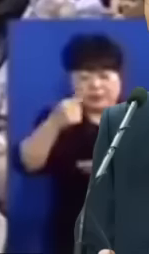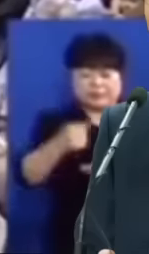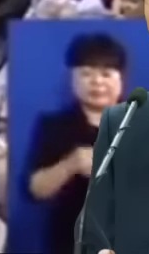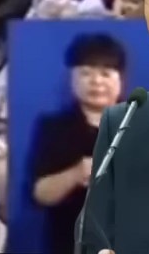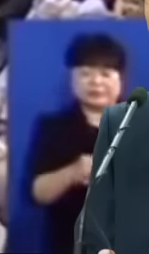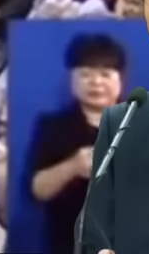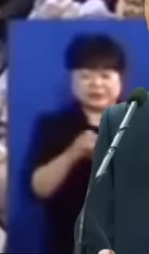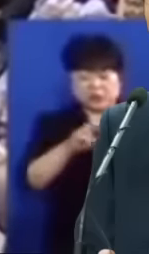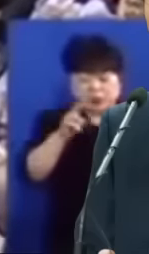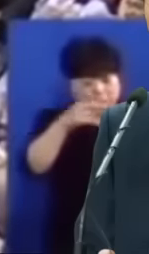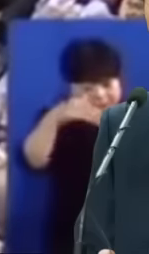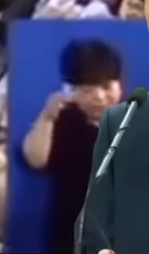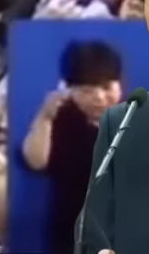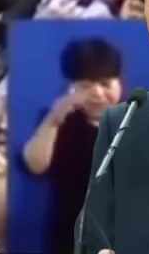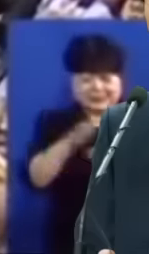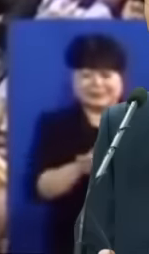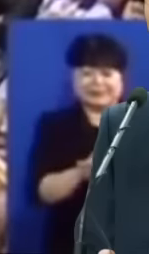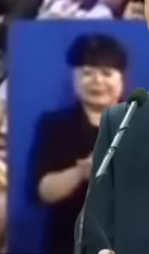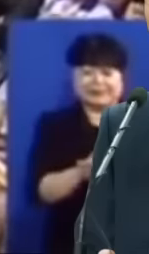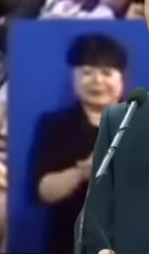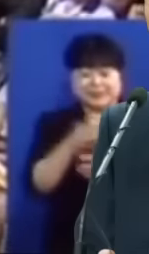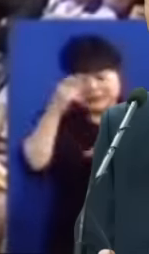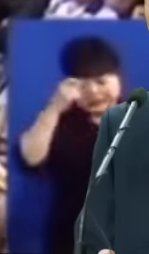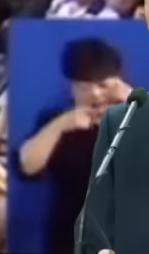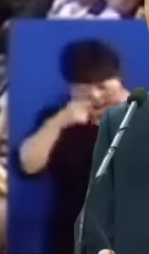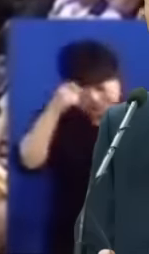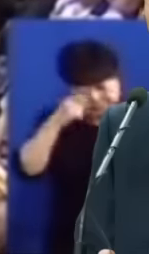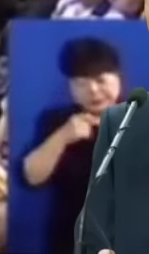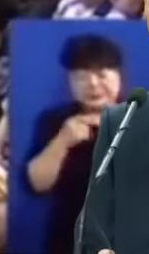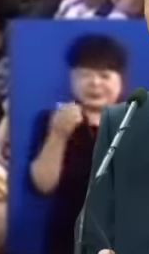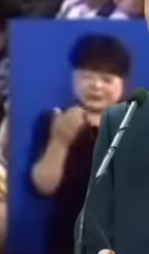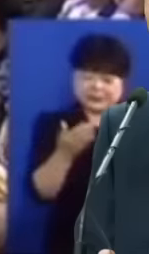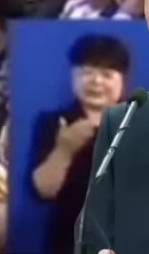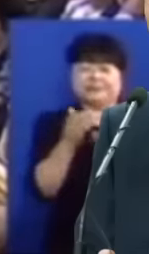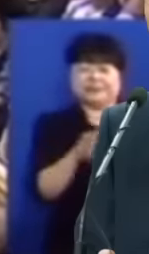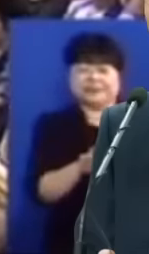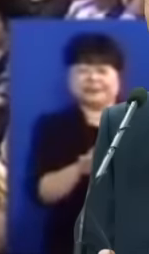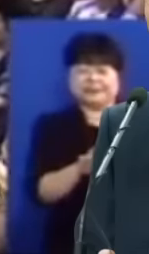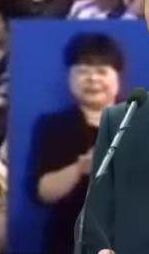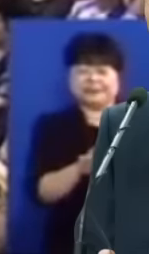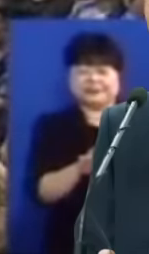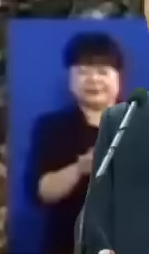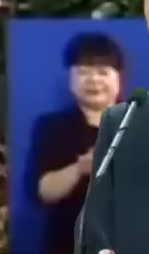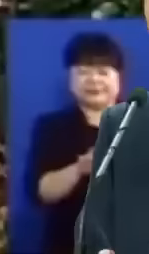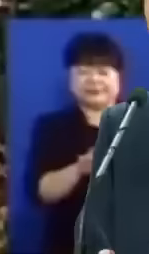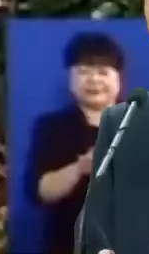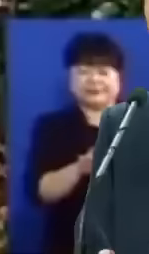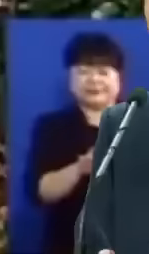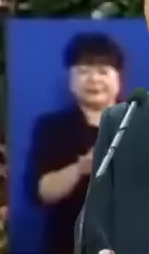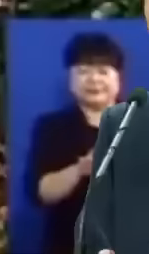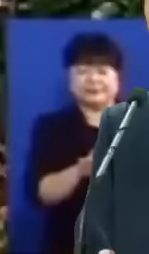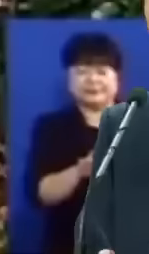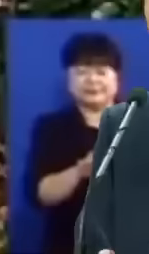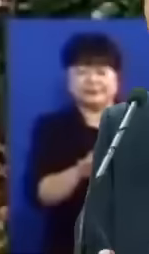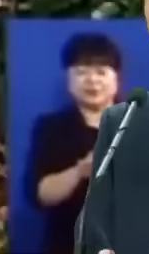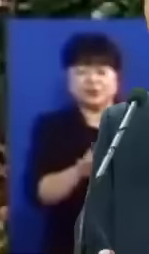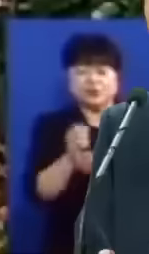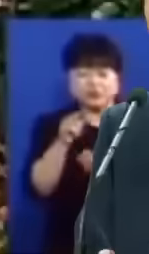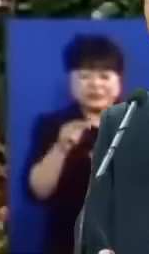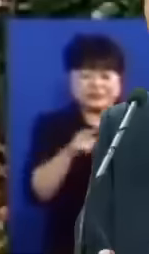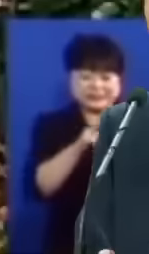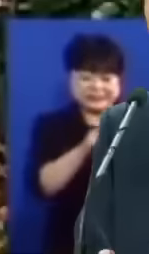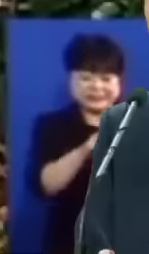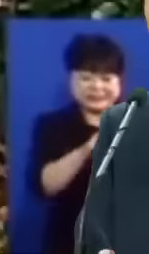돌아갈 것이라. 얼마나 비극적인 선언인 것입니까? 후지 가오르가 쓴 엔딩,